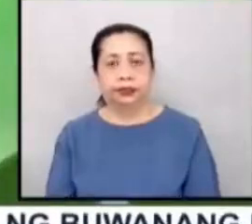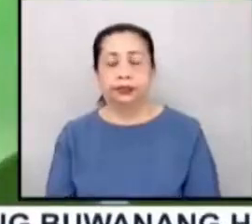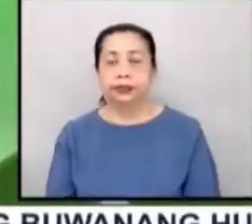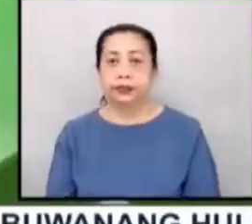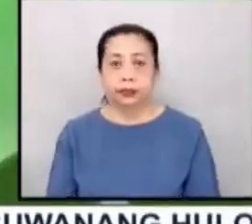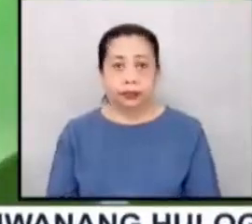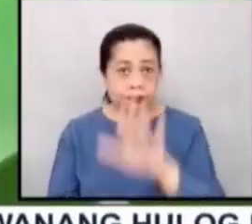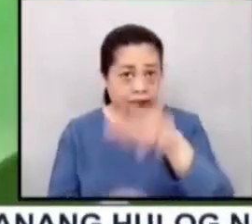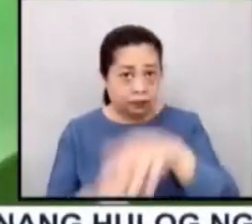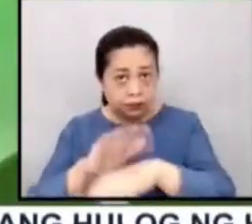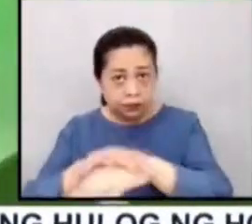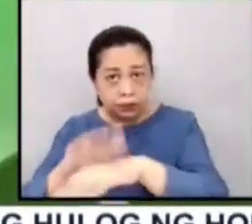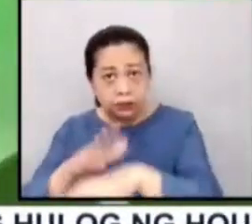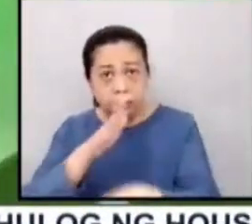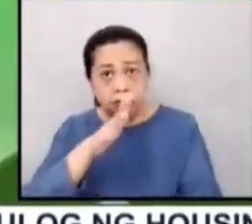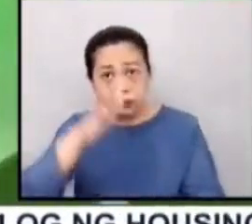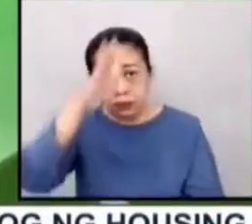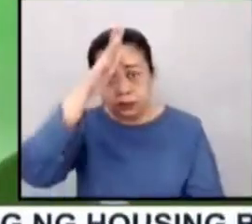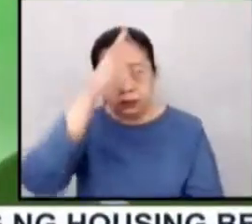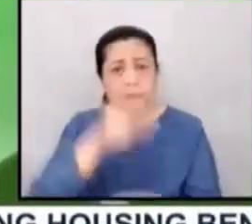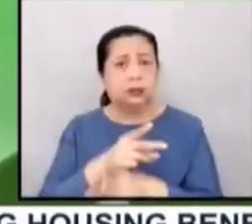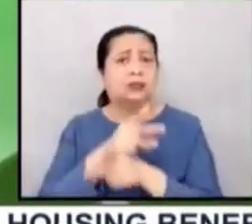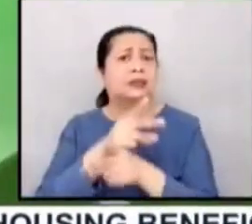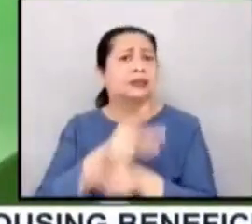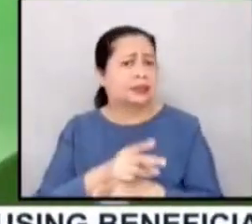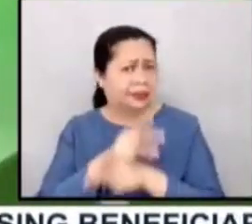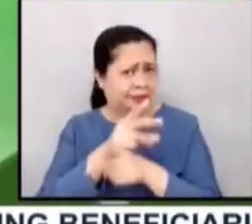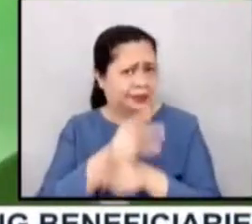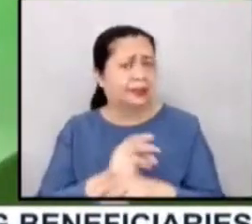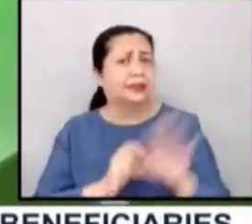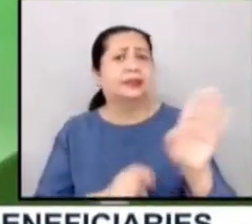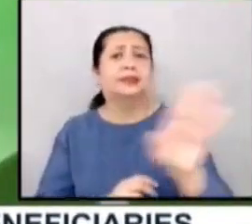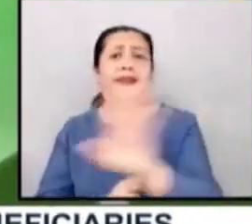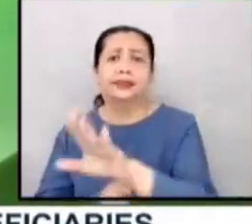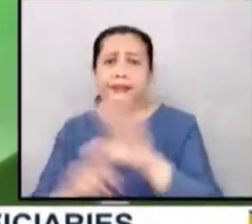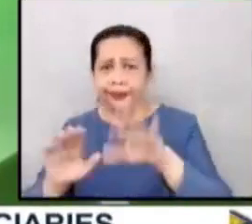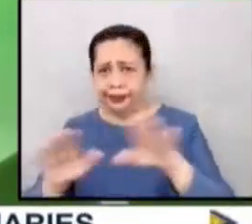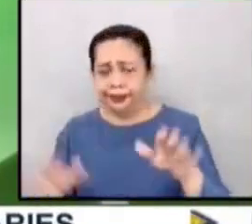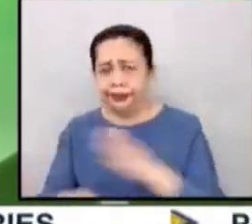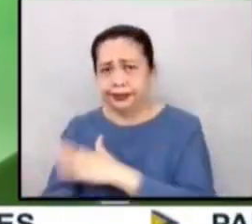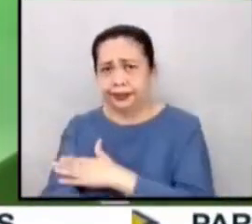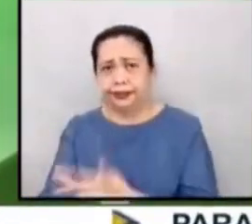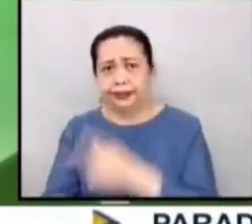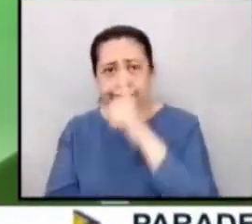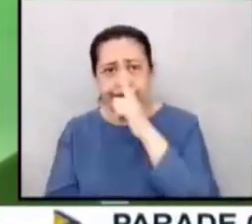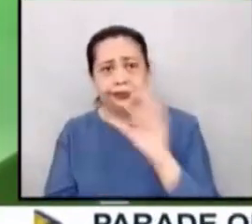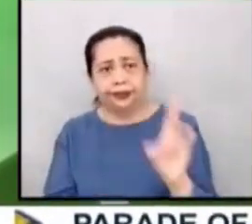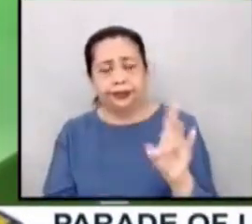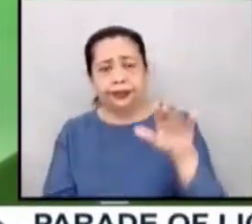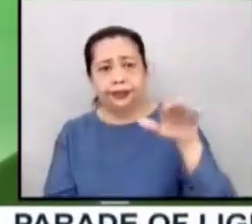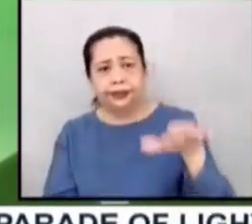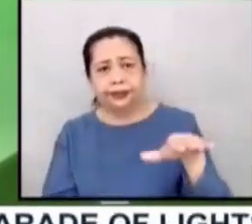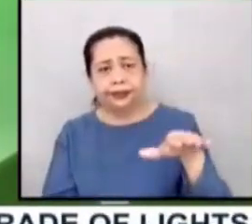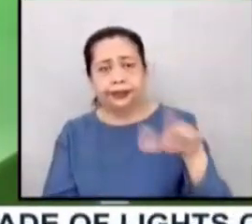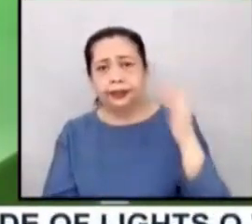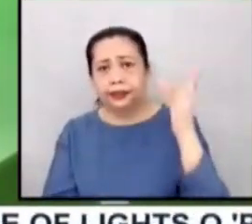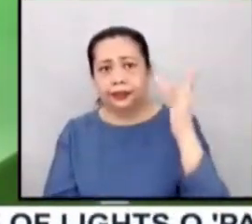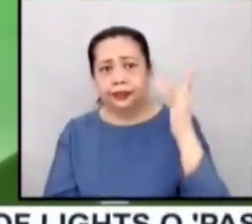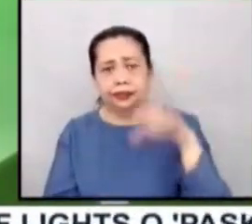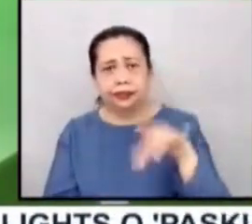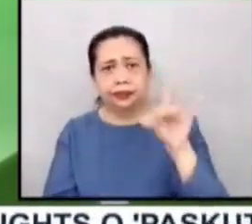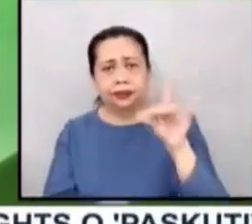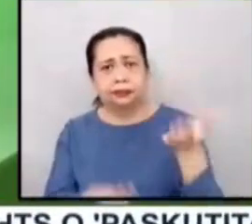paalala sa mga magulang na bantayang mabuti ang inyong mga anak. Isang 7 taong gulang na bata kasi ang natagpo ang